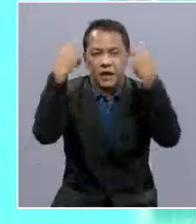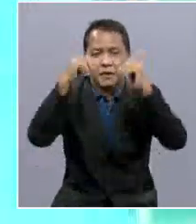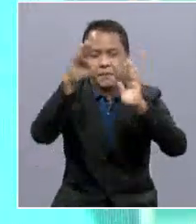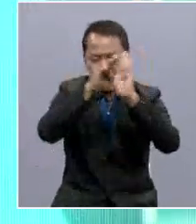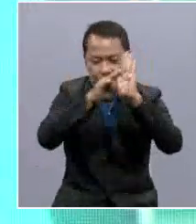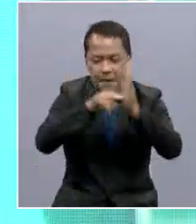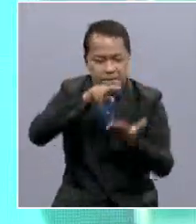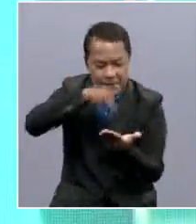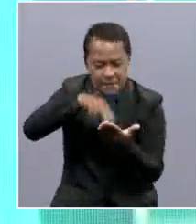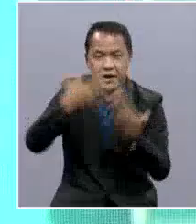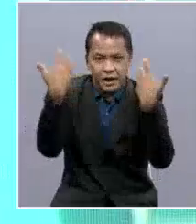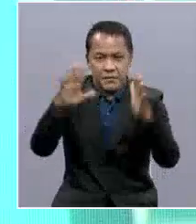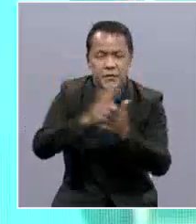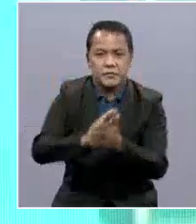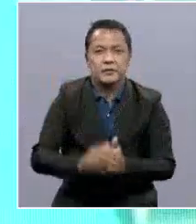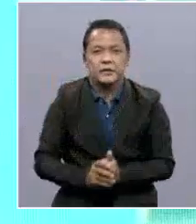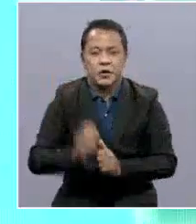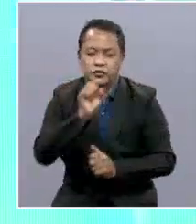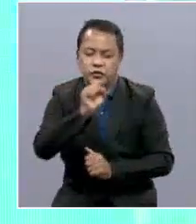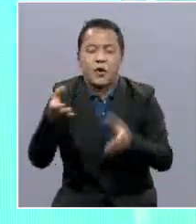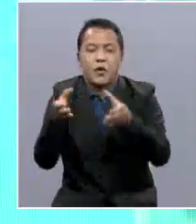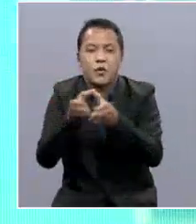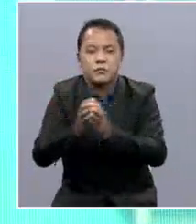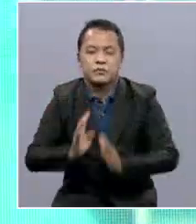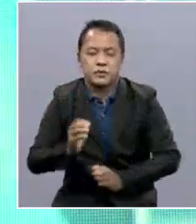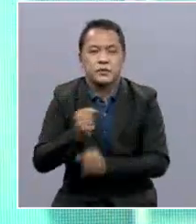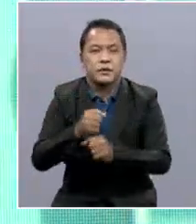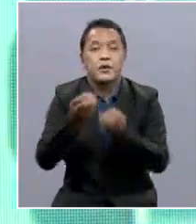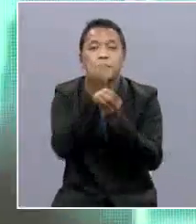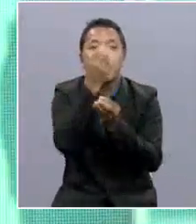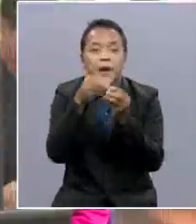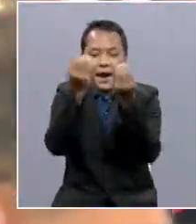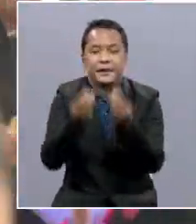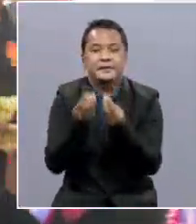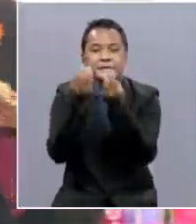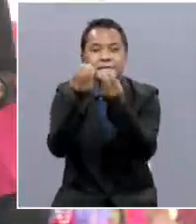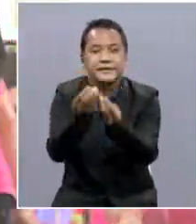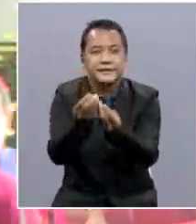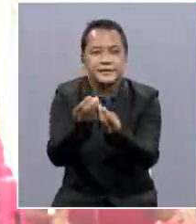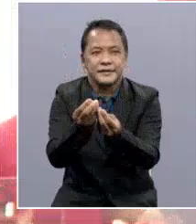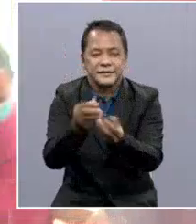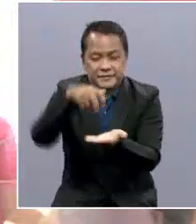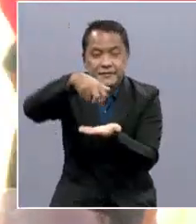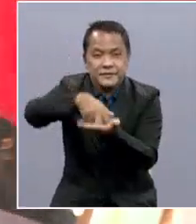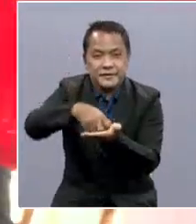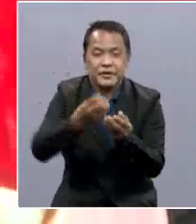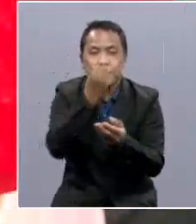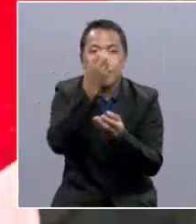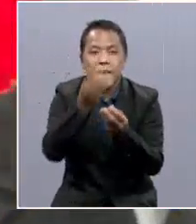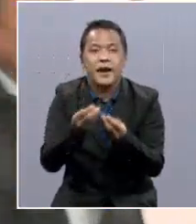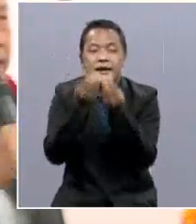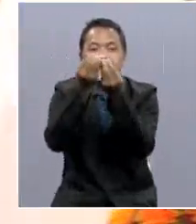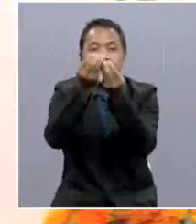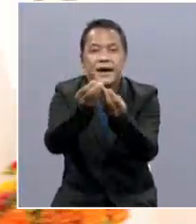นโยบายจบครับปรากฏว่าร้อยเอกธรรมนัสกับส.สในกลุ่มเนี่ยเดินถือพวงมาลัยขึ้นไปบนเวทีแล้วก็คุกเข่ามอบพวงมาลัย